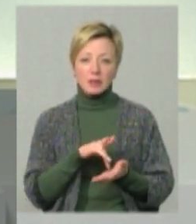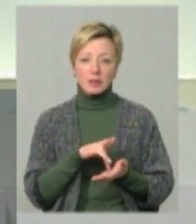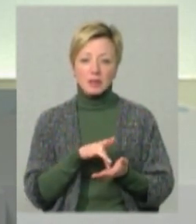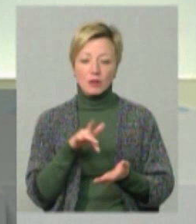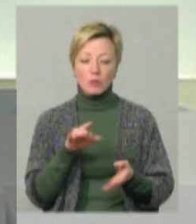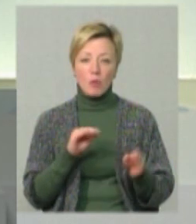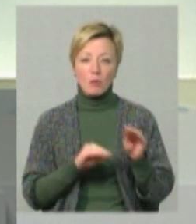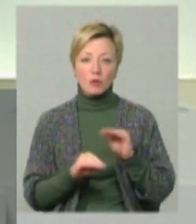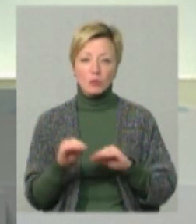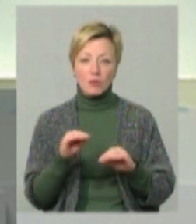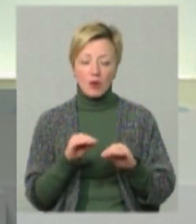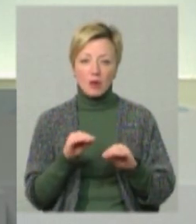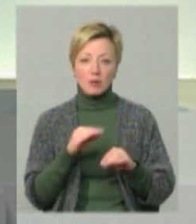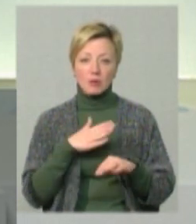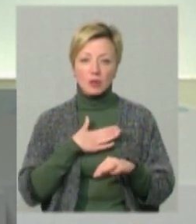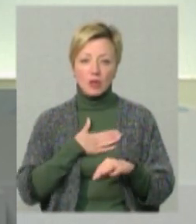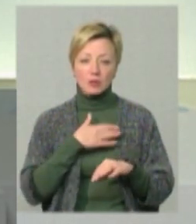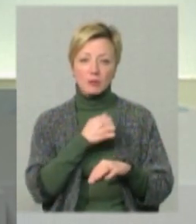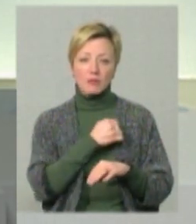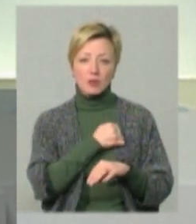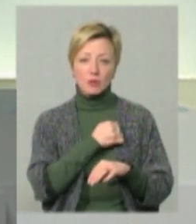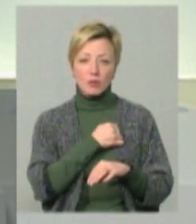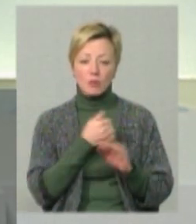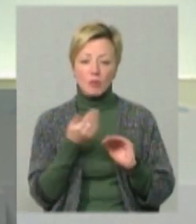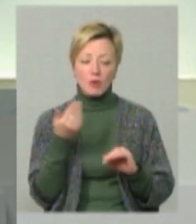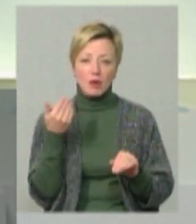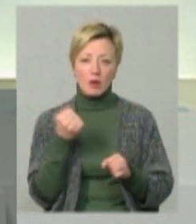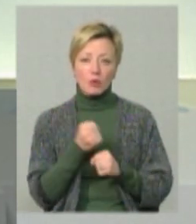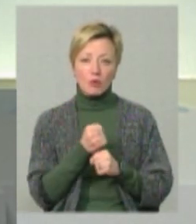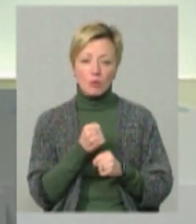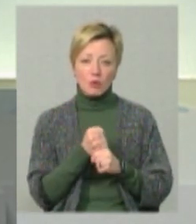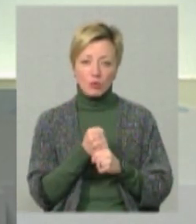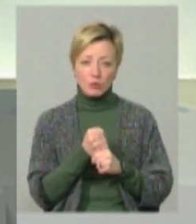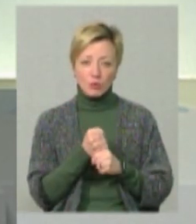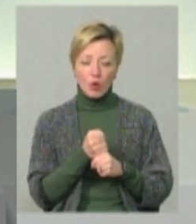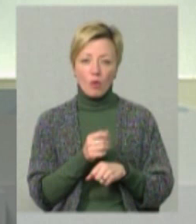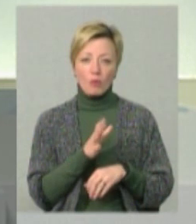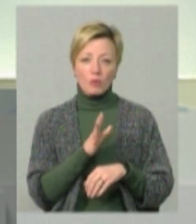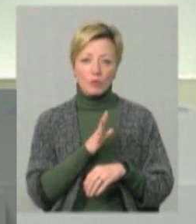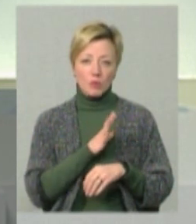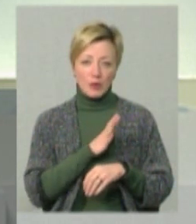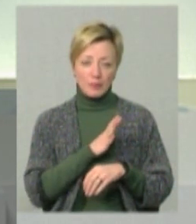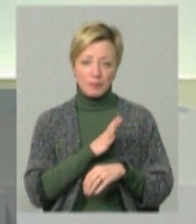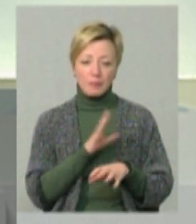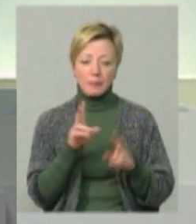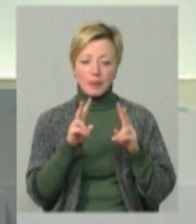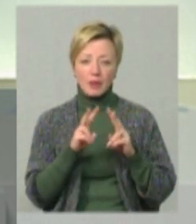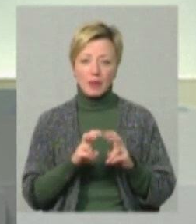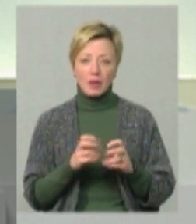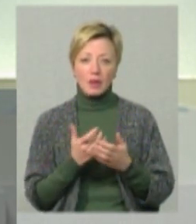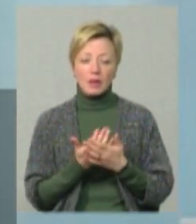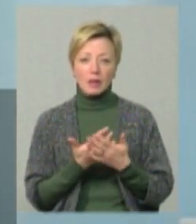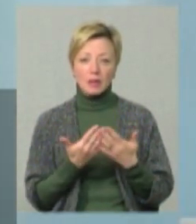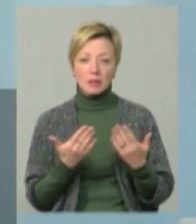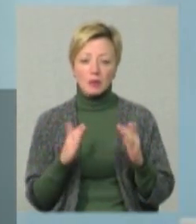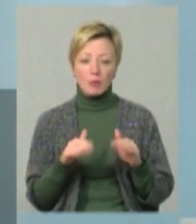центром комплектування із нашими військовими попередню роботу. Були розглянуті